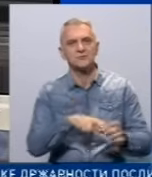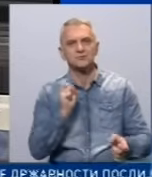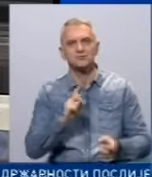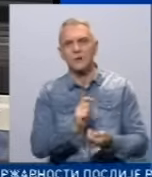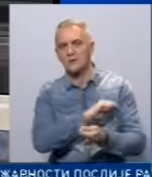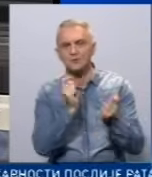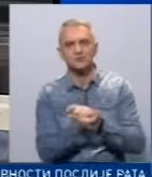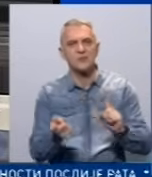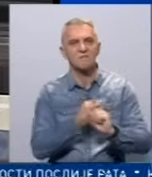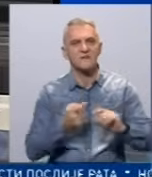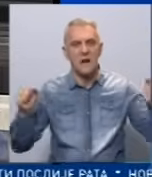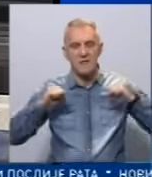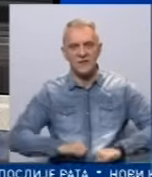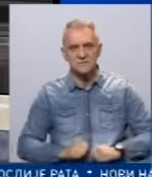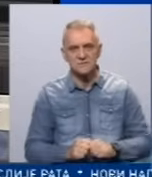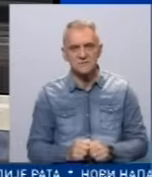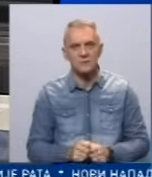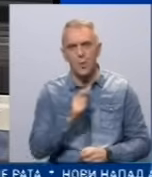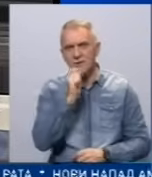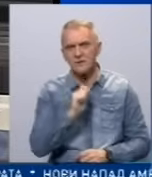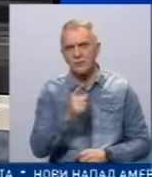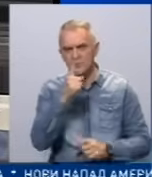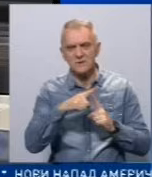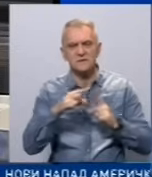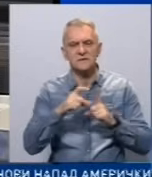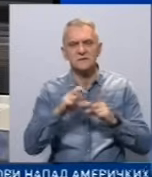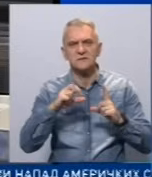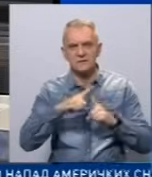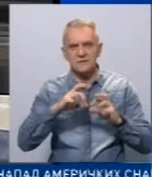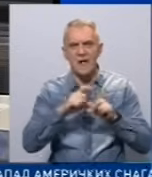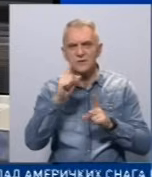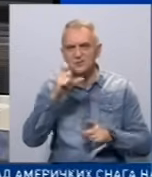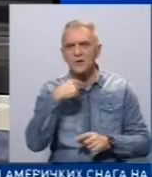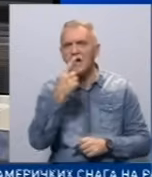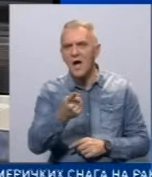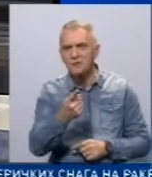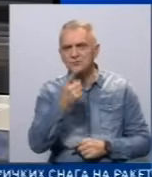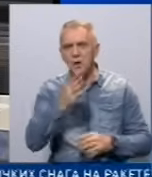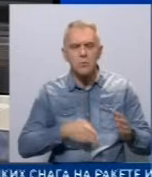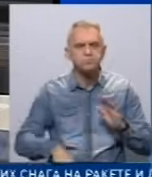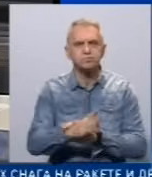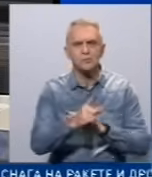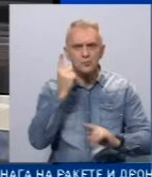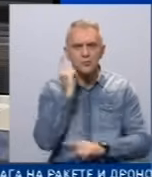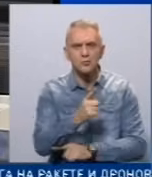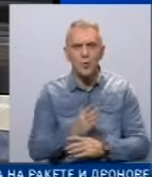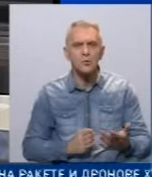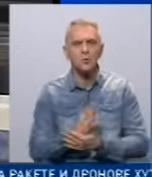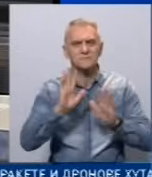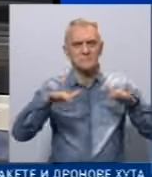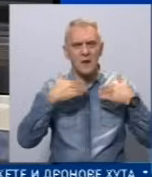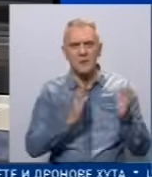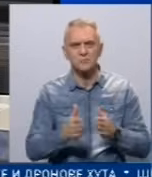da ne isključuje rekonstrukciju federalne vlasti. U intervju 1 Tadić kaže da se prohodnost odluka kroz parlamentarne